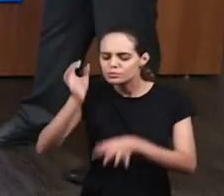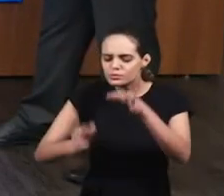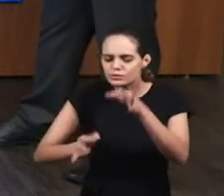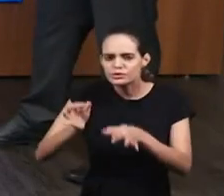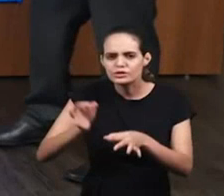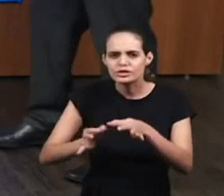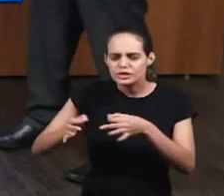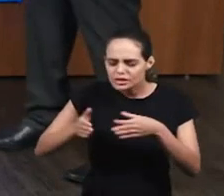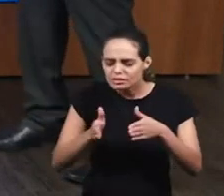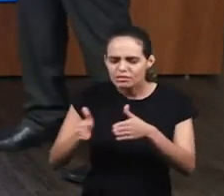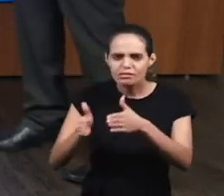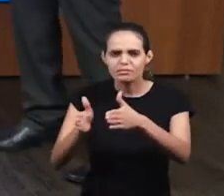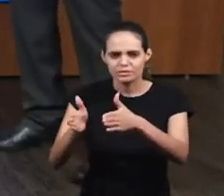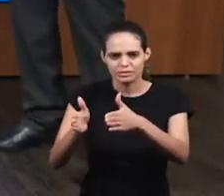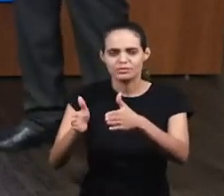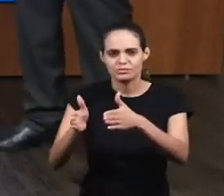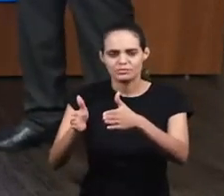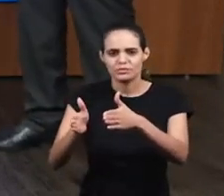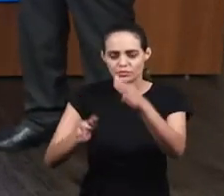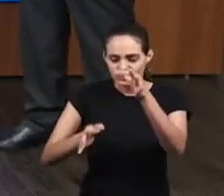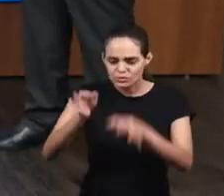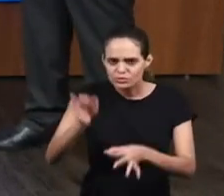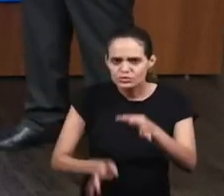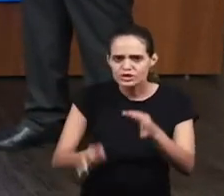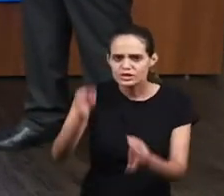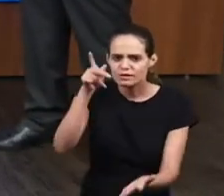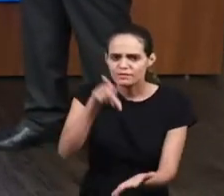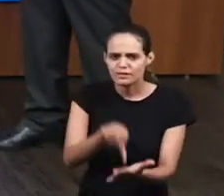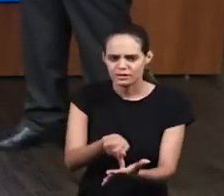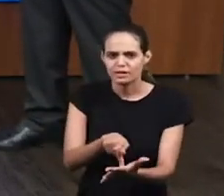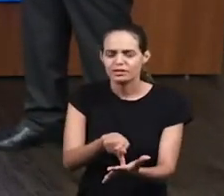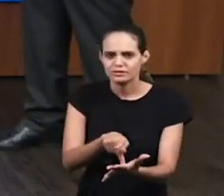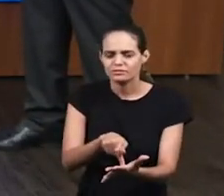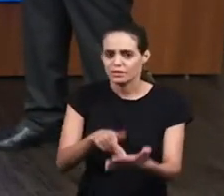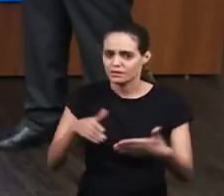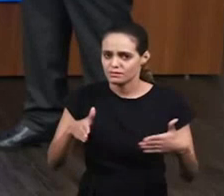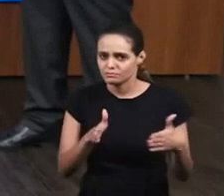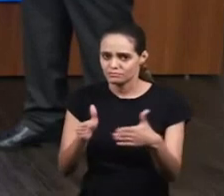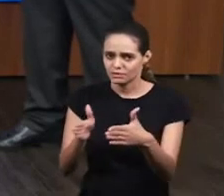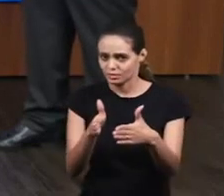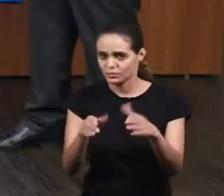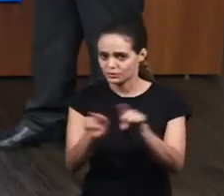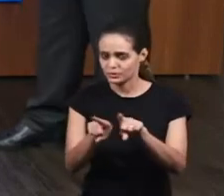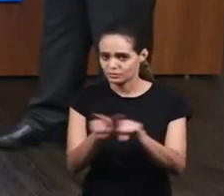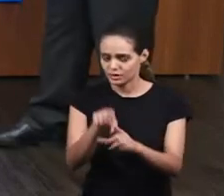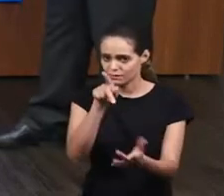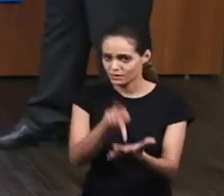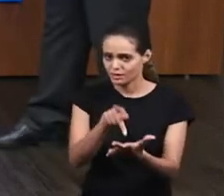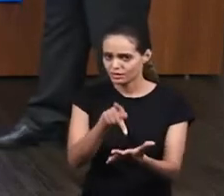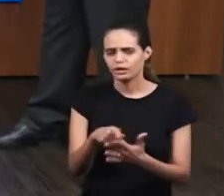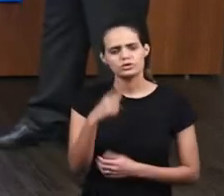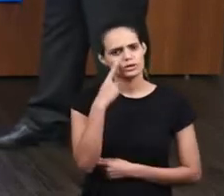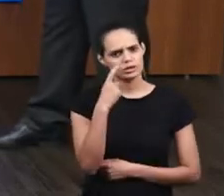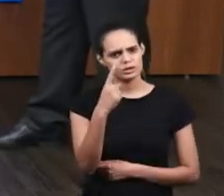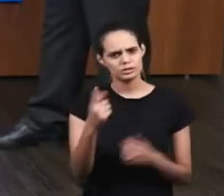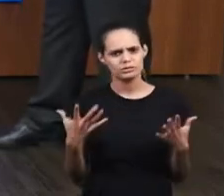Herde stillen wird. Er führet mich auf rechter Straße.